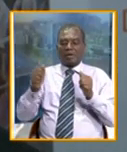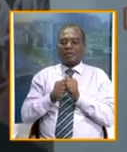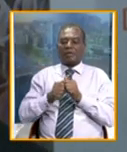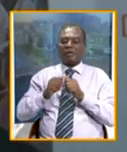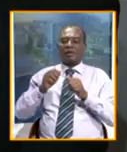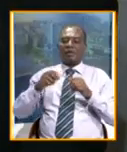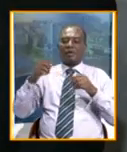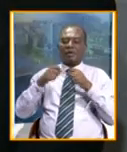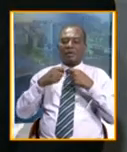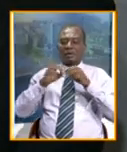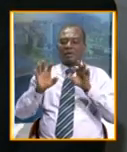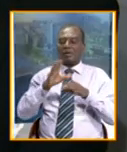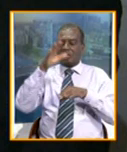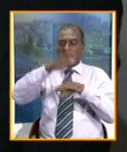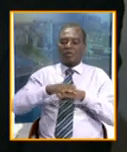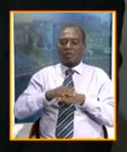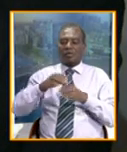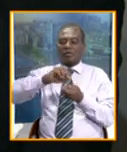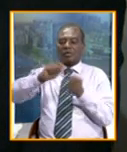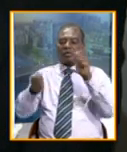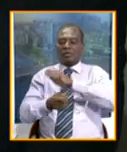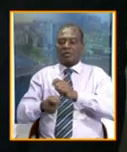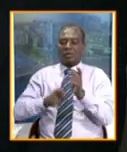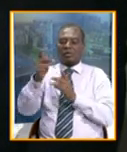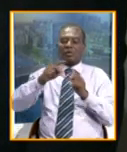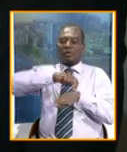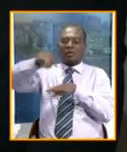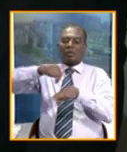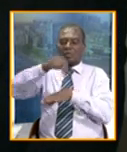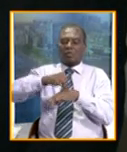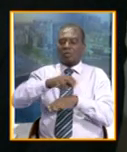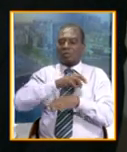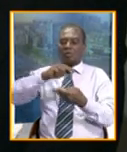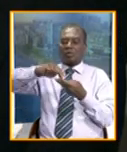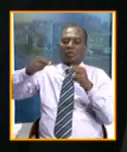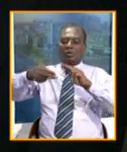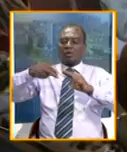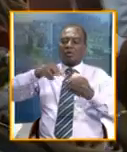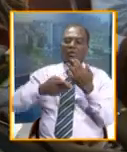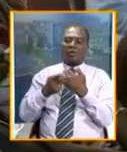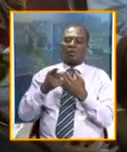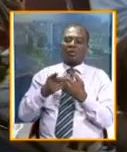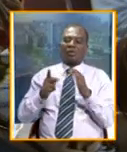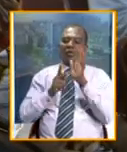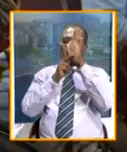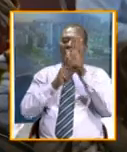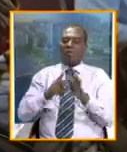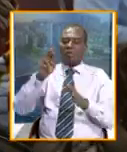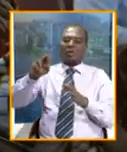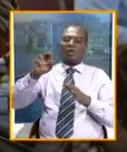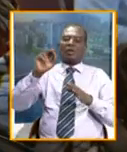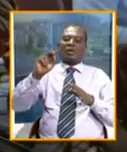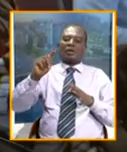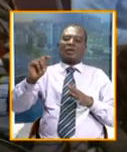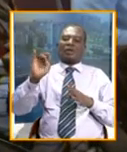CIE, ainsi que sur le changement de plan national de numérotation présenté par la RTCI